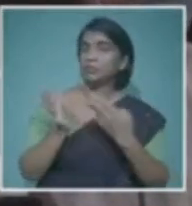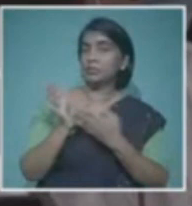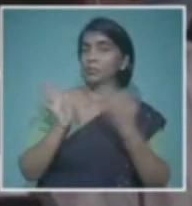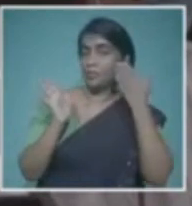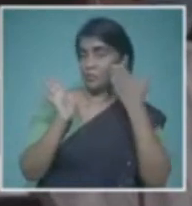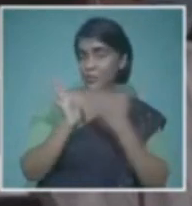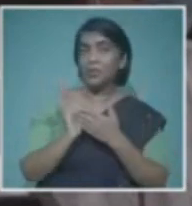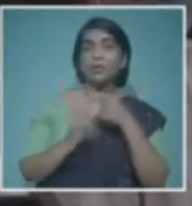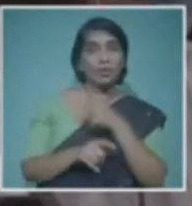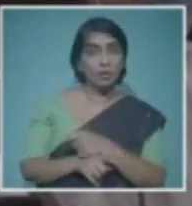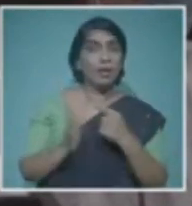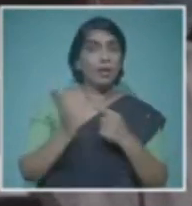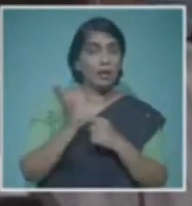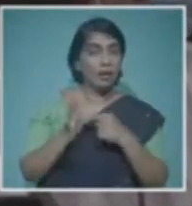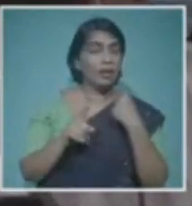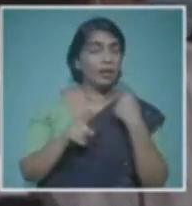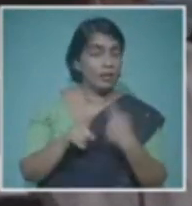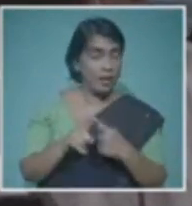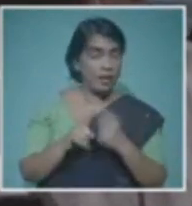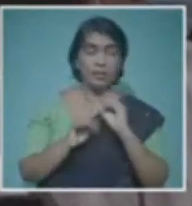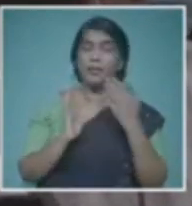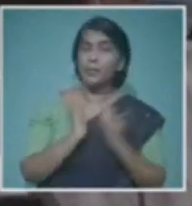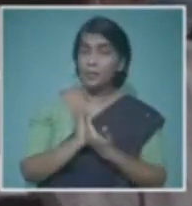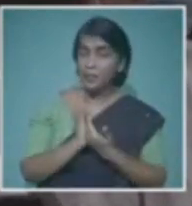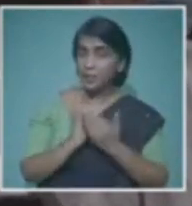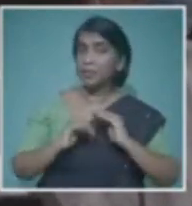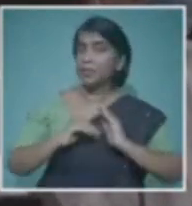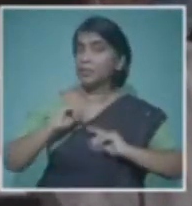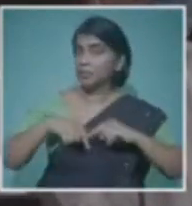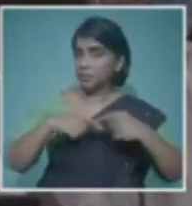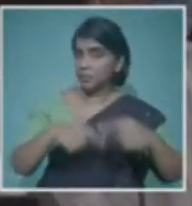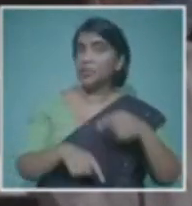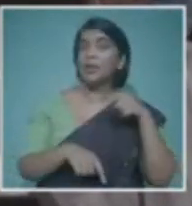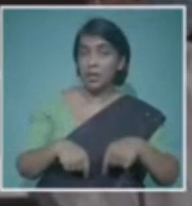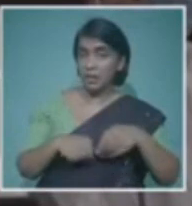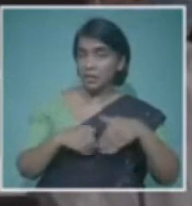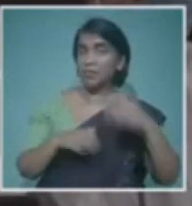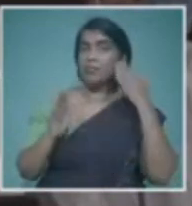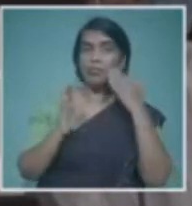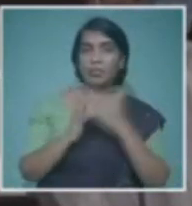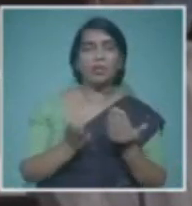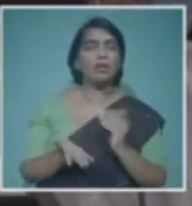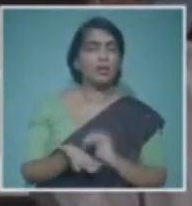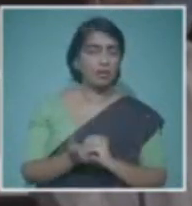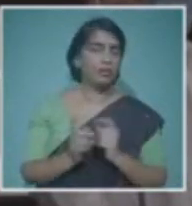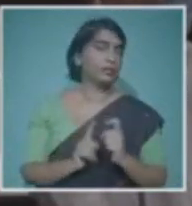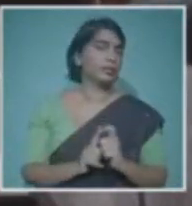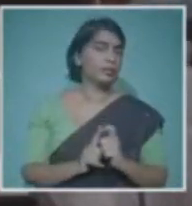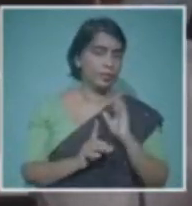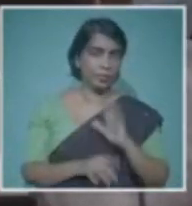යෝජනා වෙන්නේ. ඉතින් මේ බදු ප්‍රතිපත්තිය ක්‍රියාත්මක වුණයින් පස්සේ මේ දැන් තියෙන තත්ත්වය තවත් බරපතල වෙනවා කියන